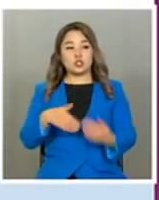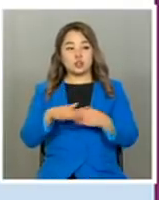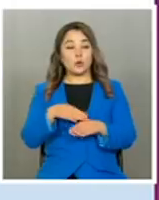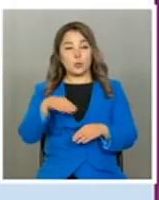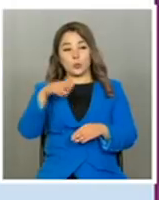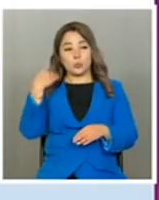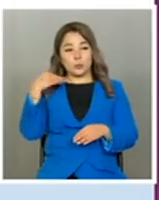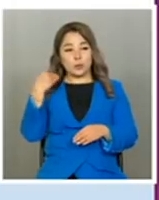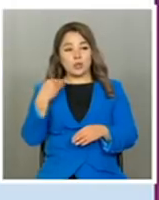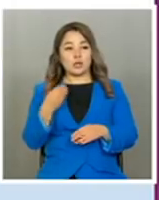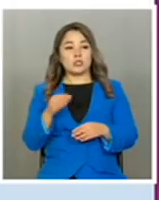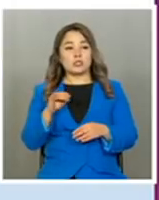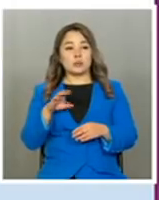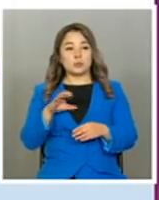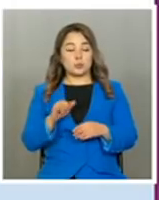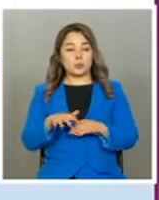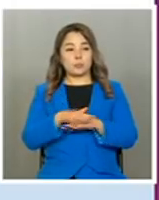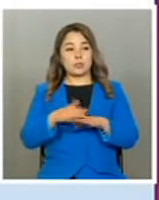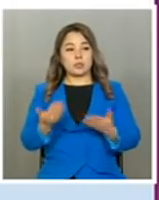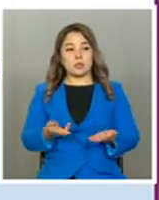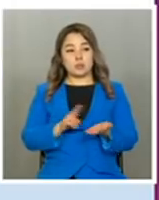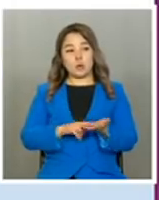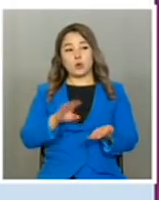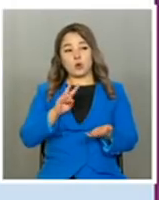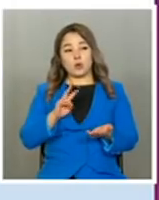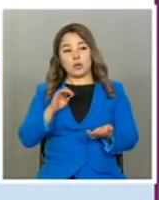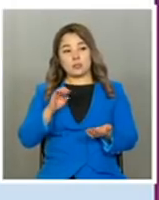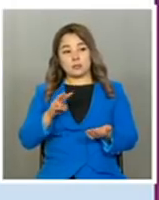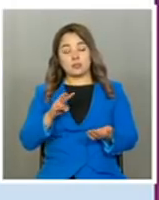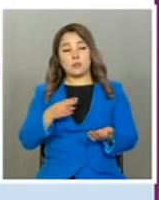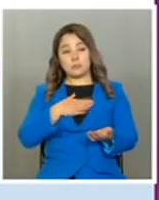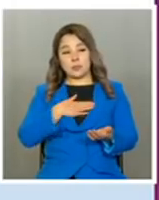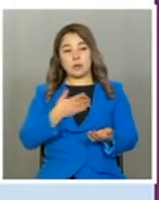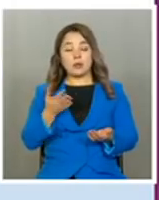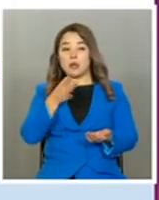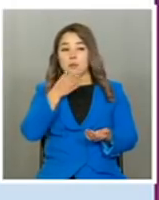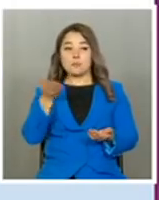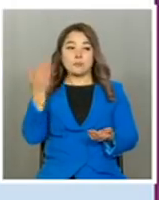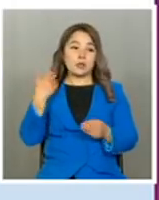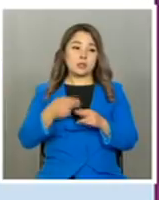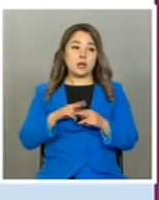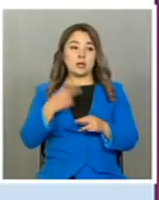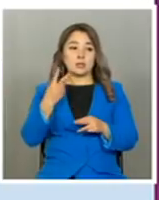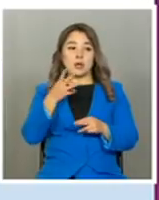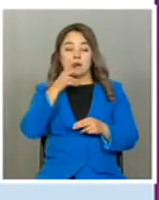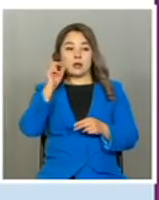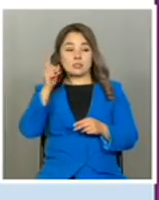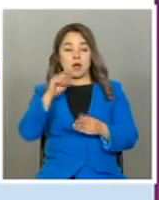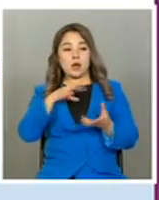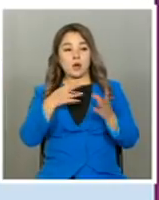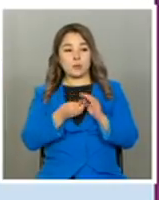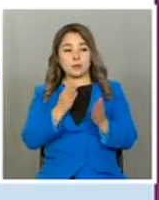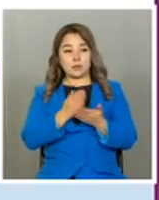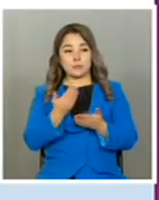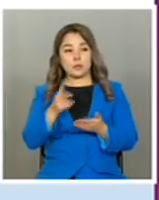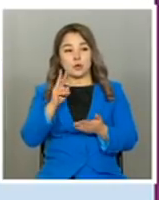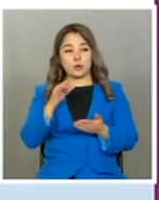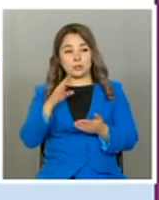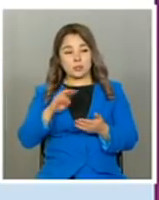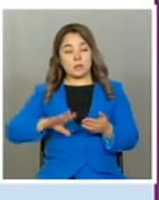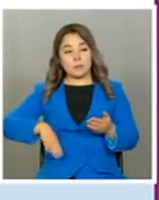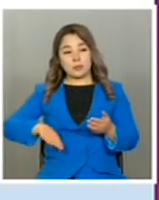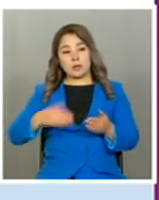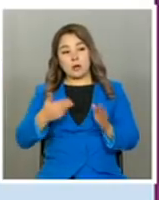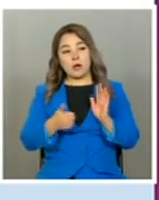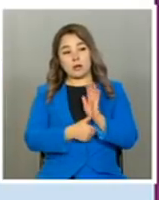Жетісуды мекендеді. Үйсіндер бірлестігі біздің заманымыздан бұрын 2-ші ғасырда қалыптасты. Үйсіндер кейін